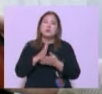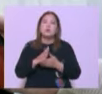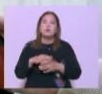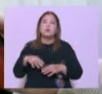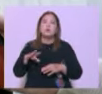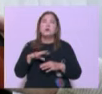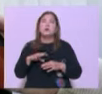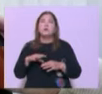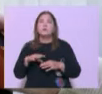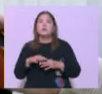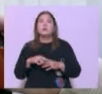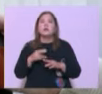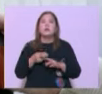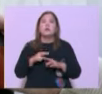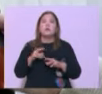мүшесі. Және осы